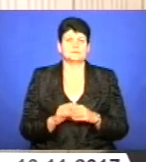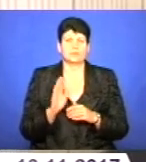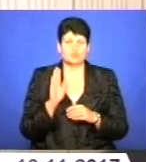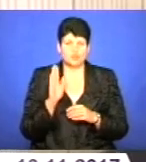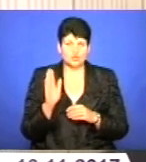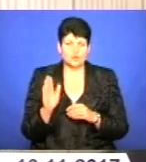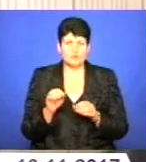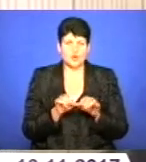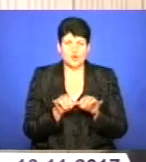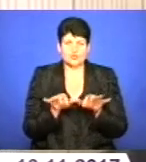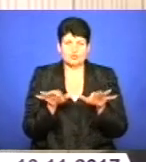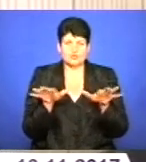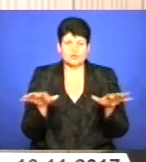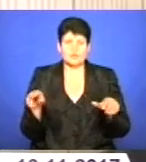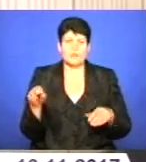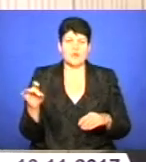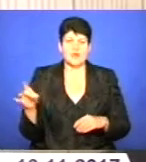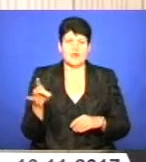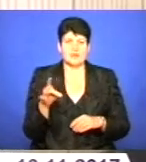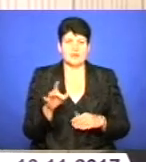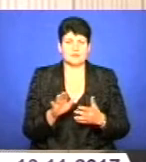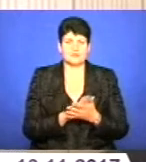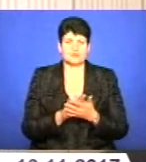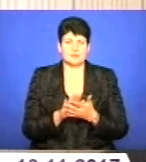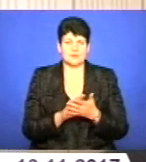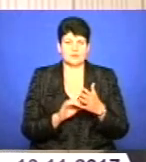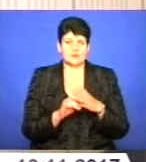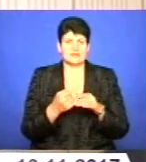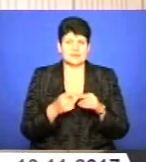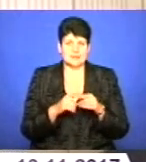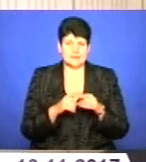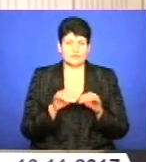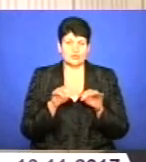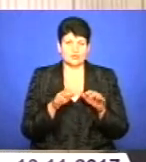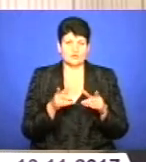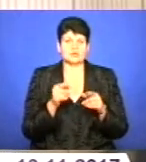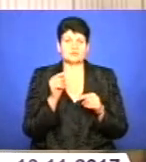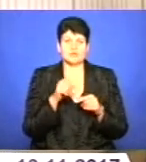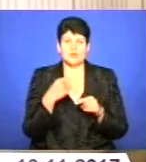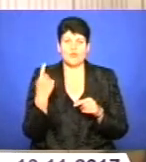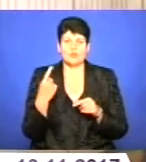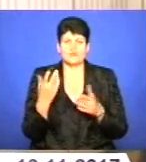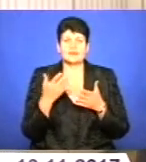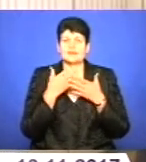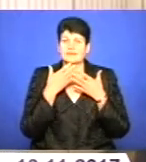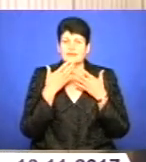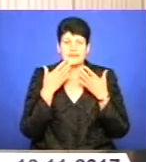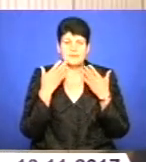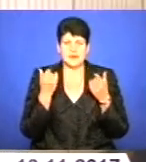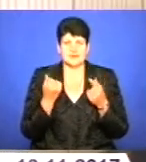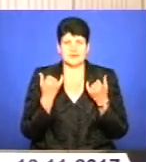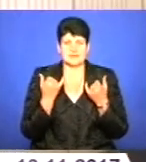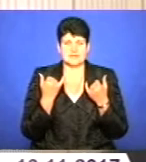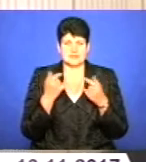будемо розповсюджувати по регіонах на безоплатній основі цей програмний продукт для того, щоб ті області, в яких немає вже зараз